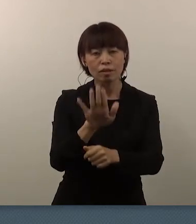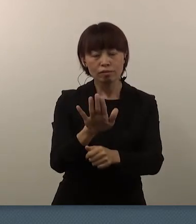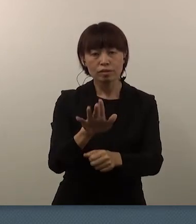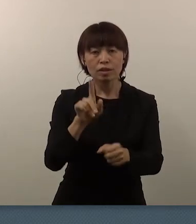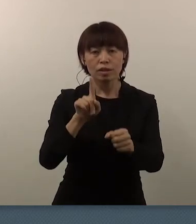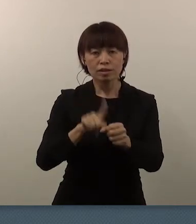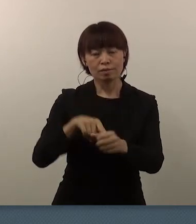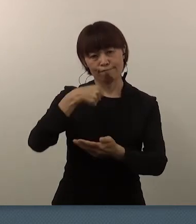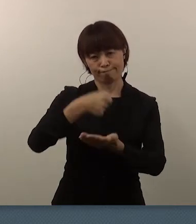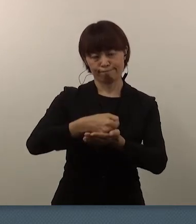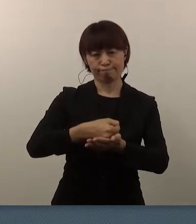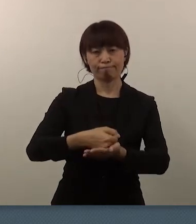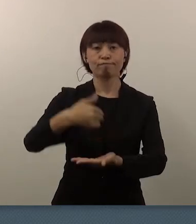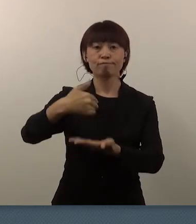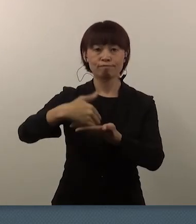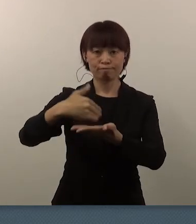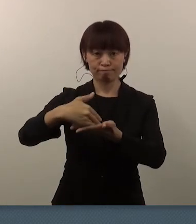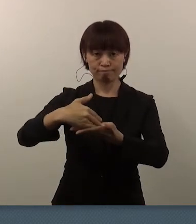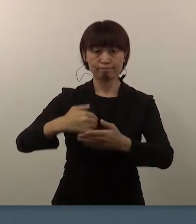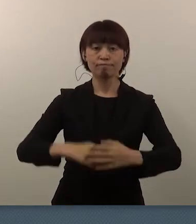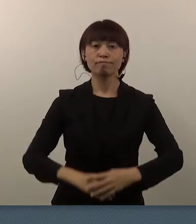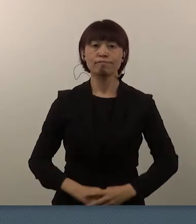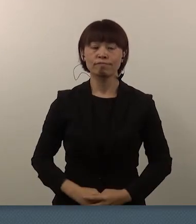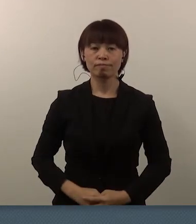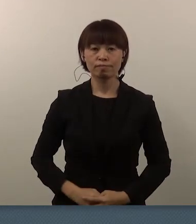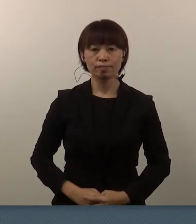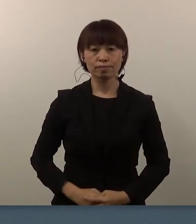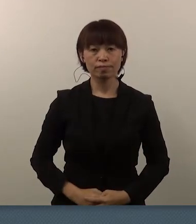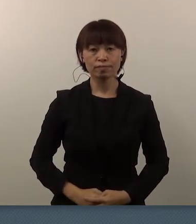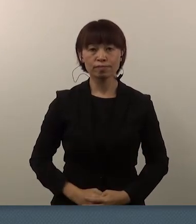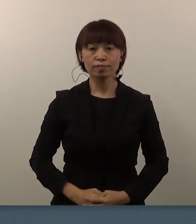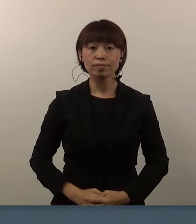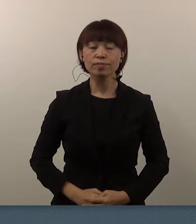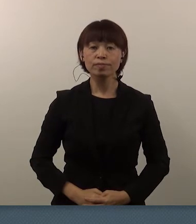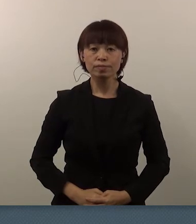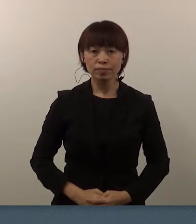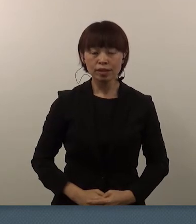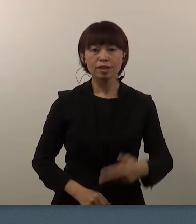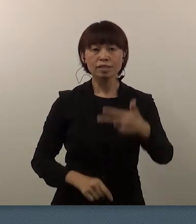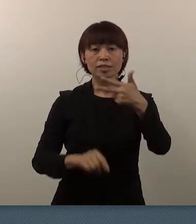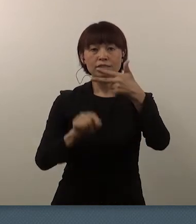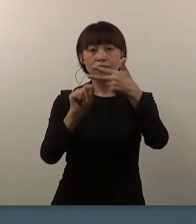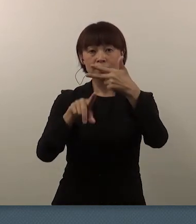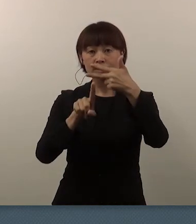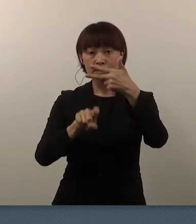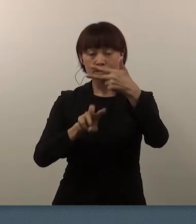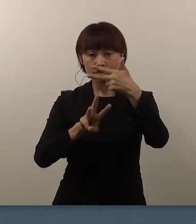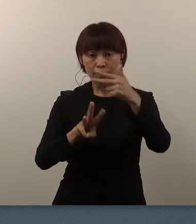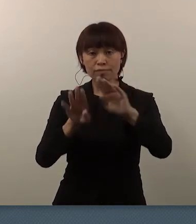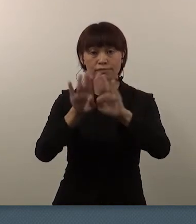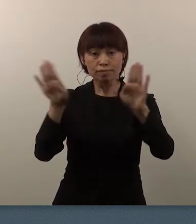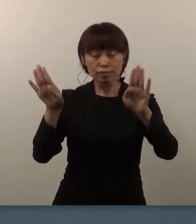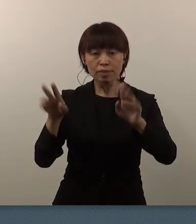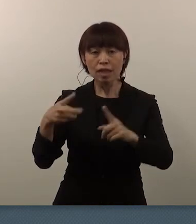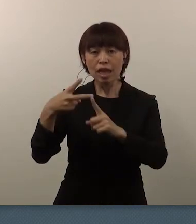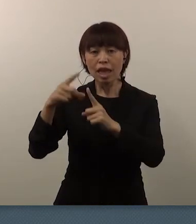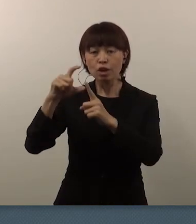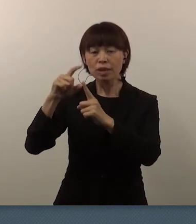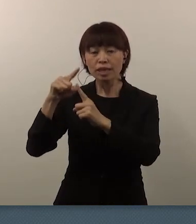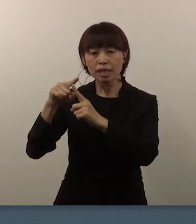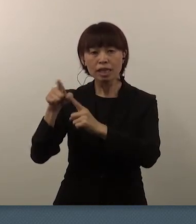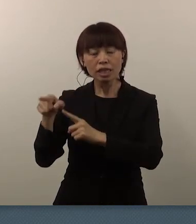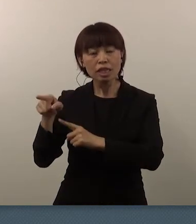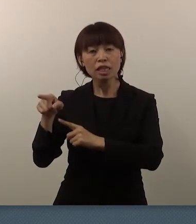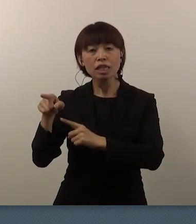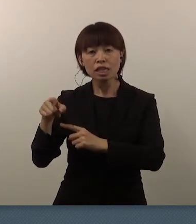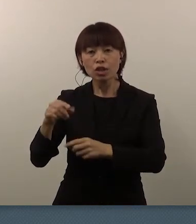ったとのことであります。なお7月13日に開催される FPT ジャパン株式会社